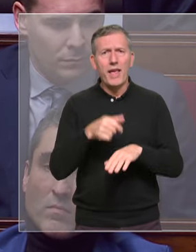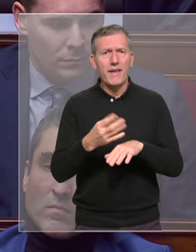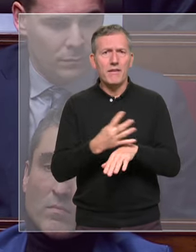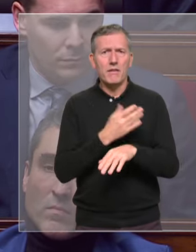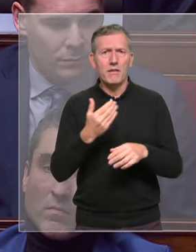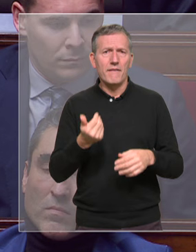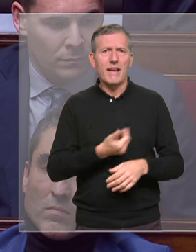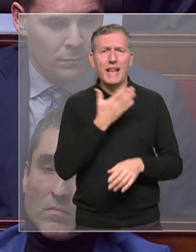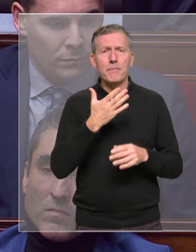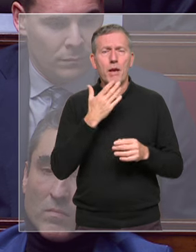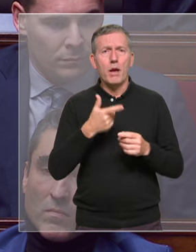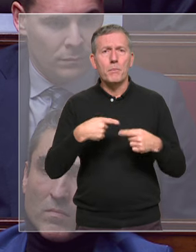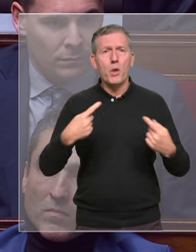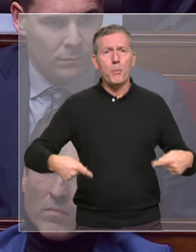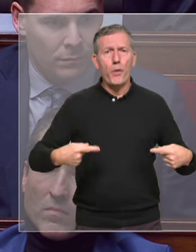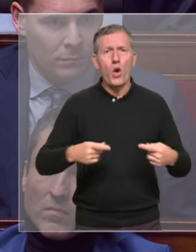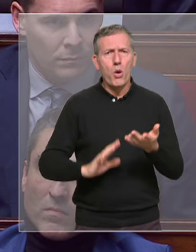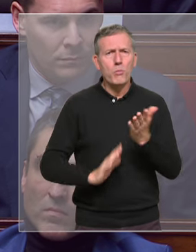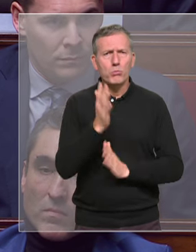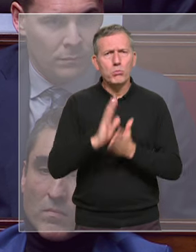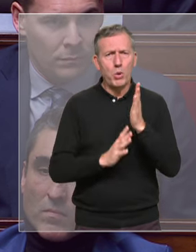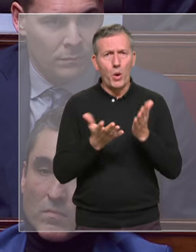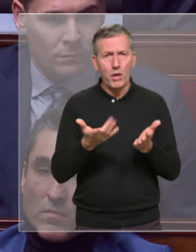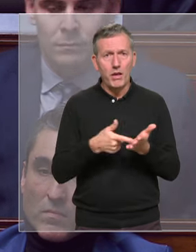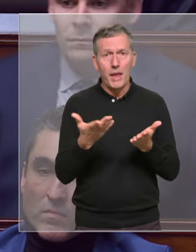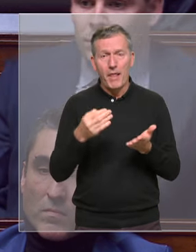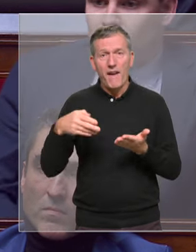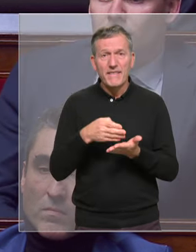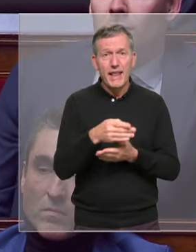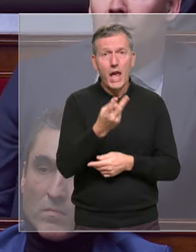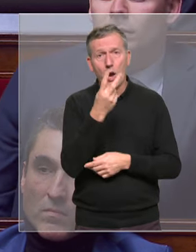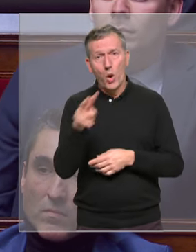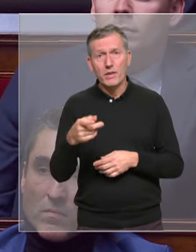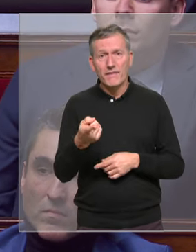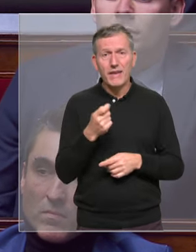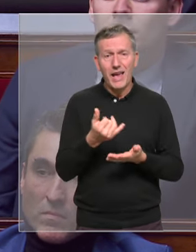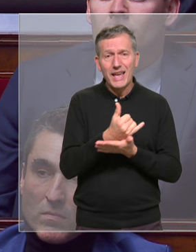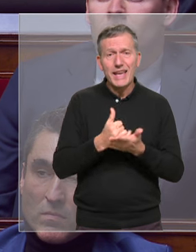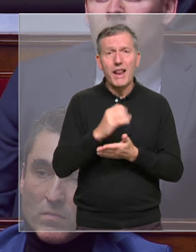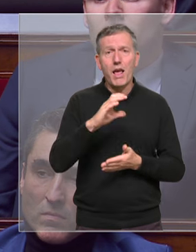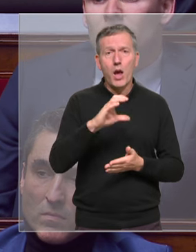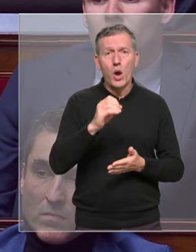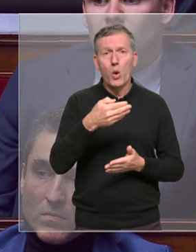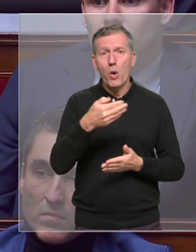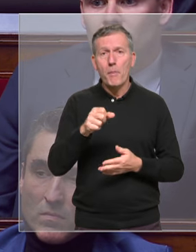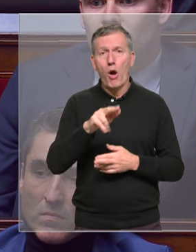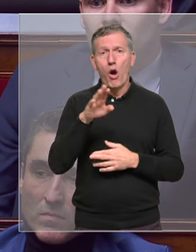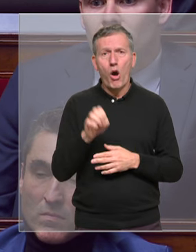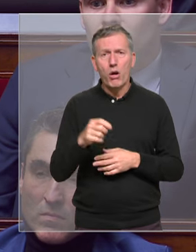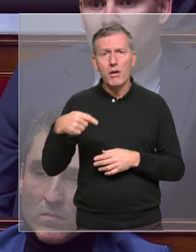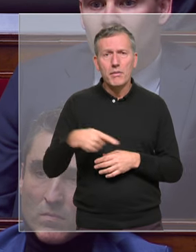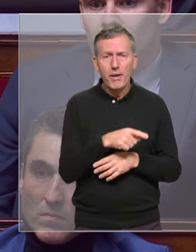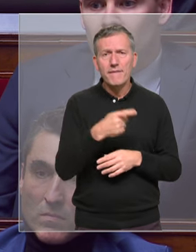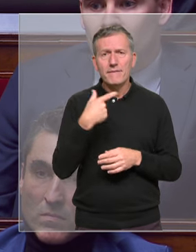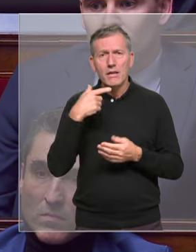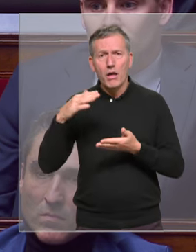pneu. Aujourd'hui, la filière a été structurée par des passeurs comoriens. Ils utilisent des boutres depuis la Tanzanie, puis transfèrent les